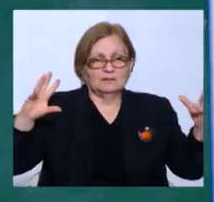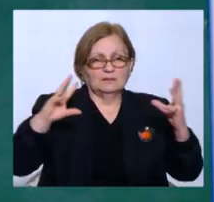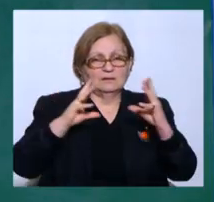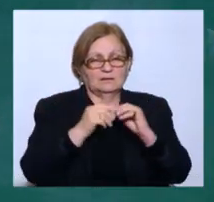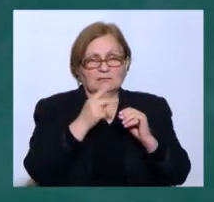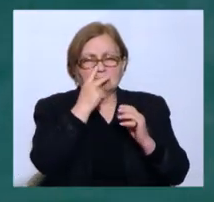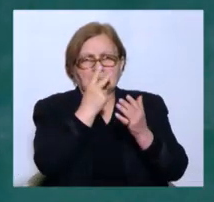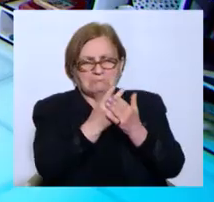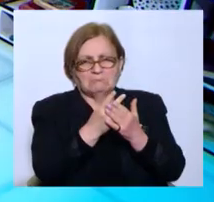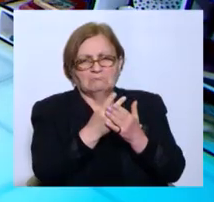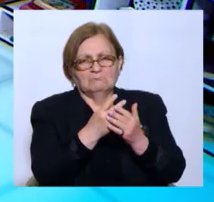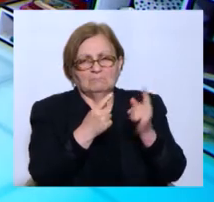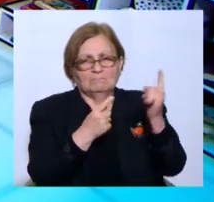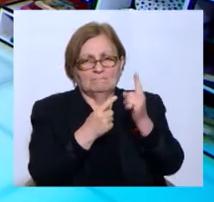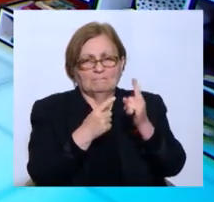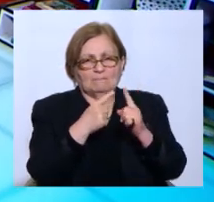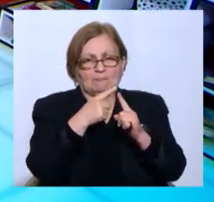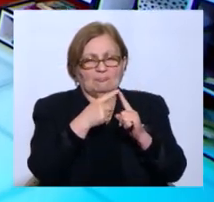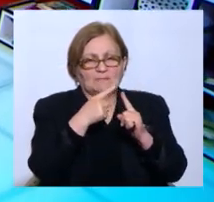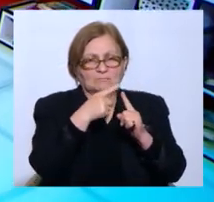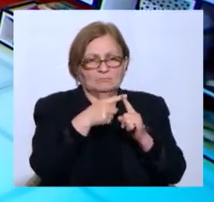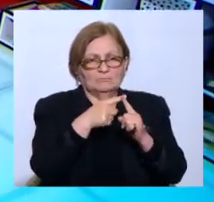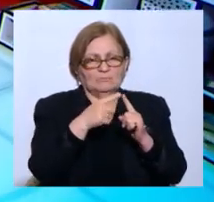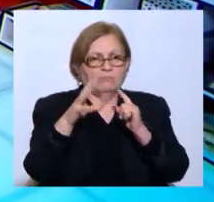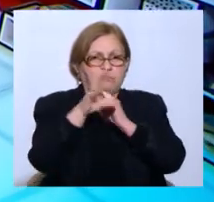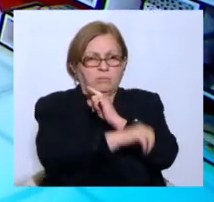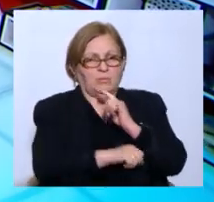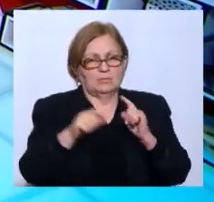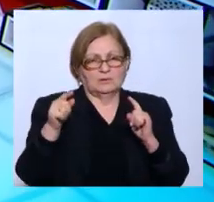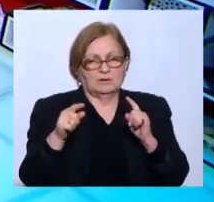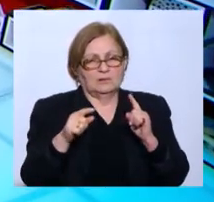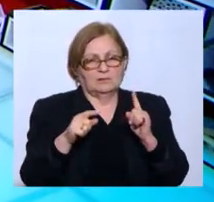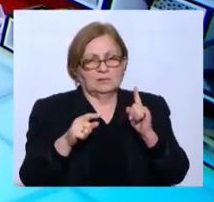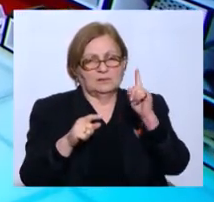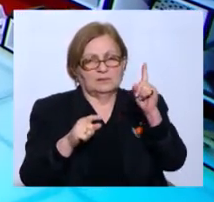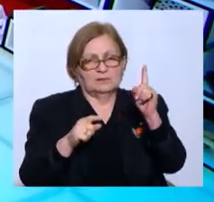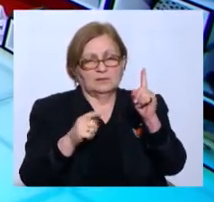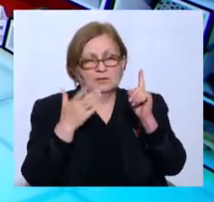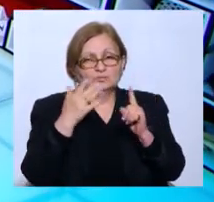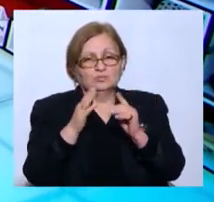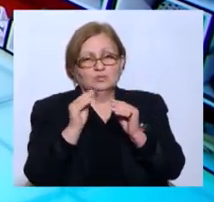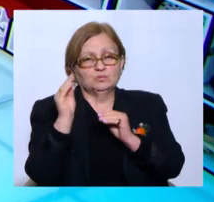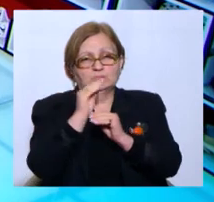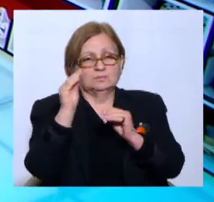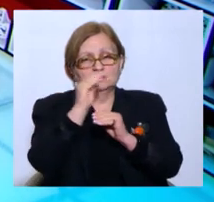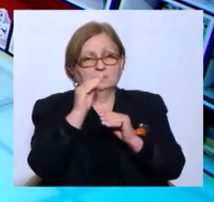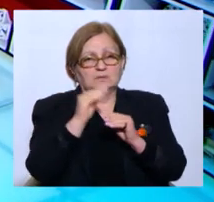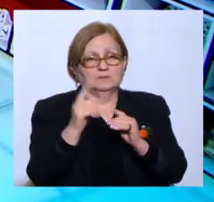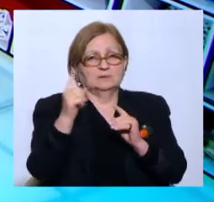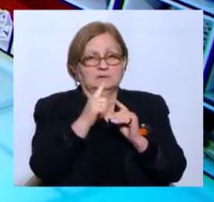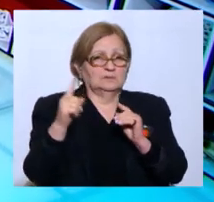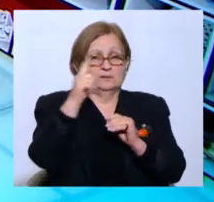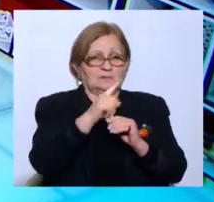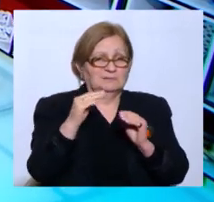დააწყო და დაინახა, რომ პირველს მიუმატოთ ბოლო, ანუ თუ ჩვენ ესე იგი გავზრდით ერთითო-თითო ბიჭით,